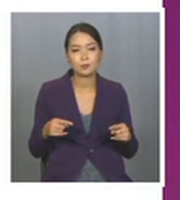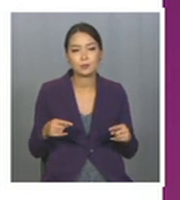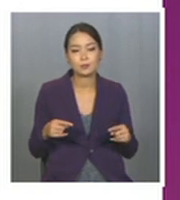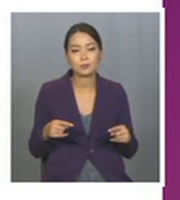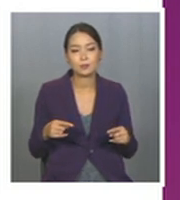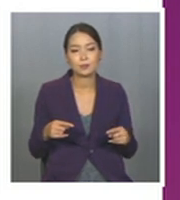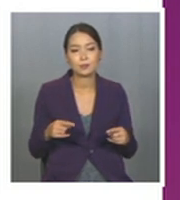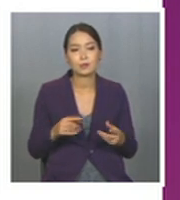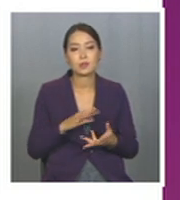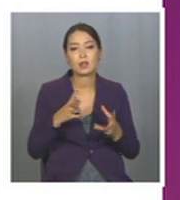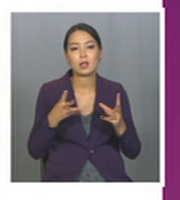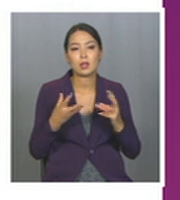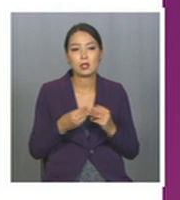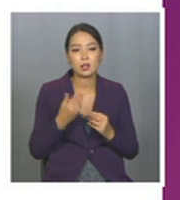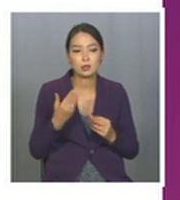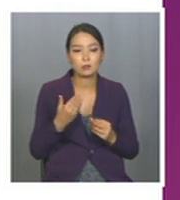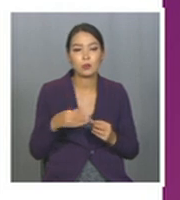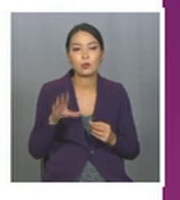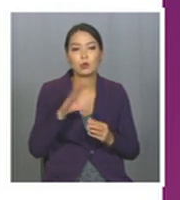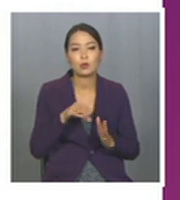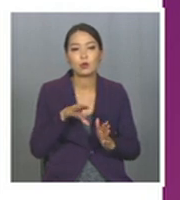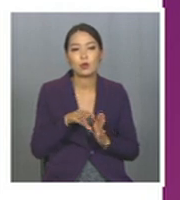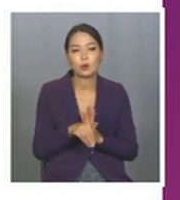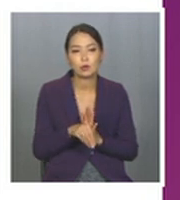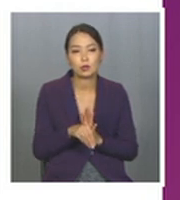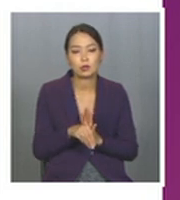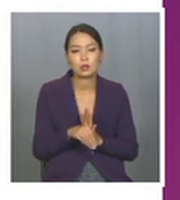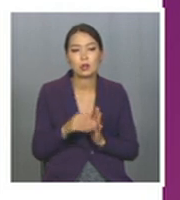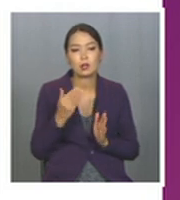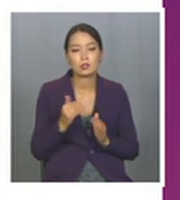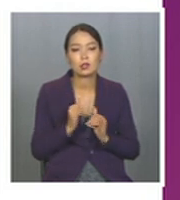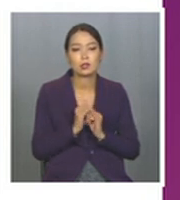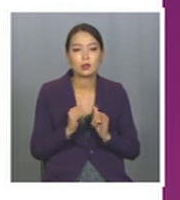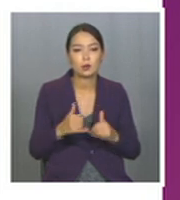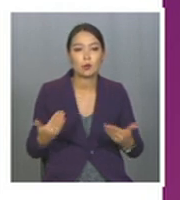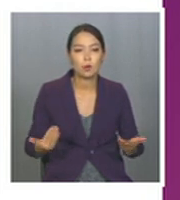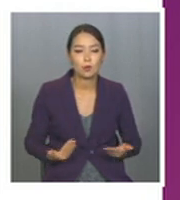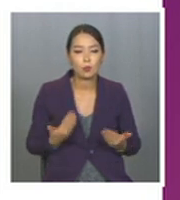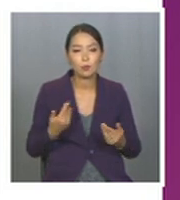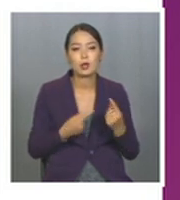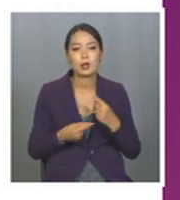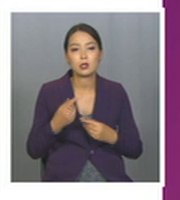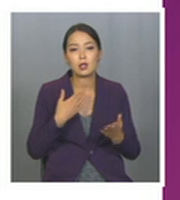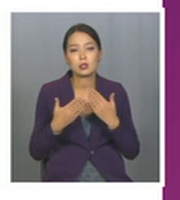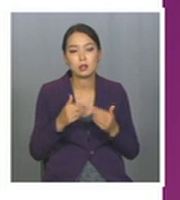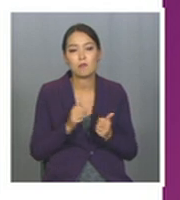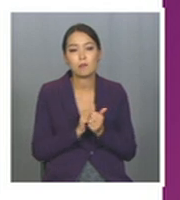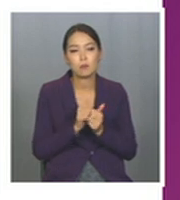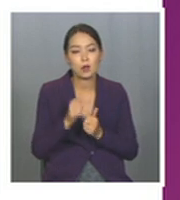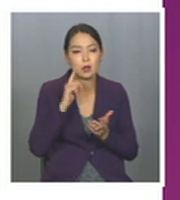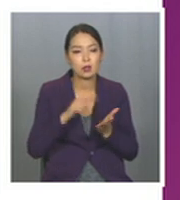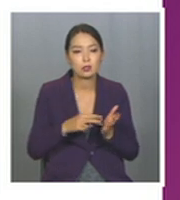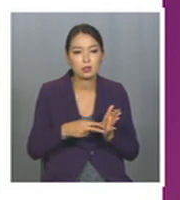шешуші кезеңде оның ақыл ой еңбегі және сонымен қоса өндірістік қатынастар алдыңғы қатарға шықты.